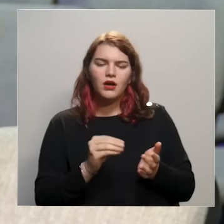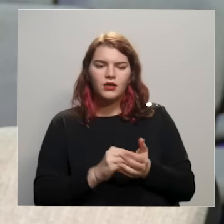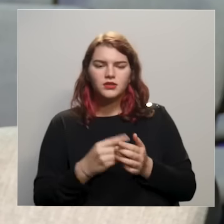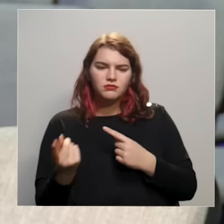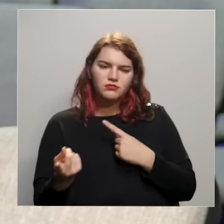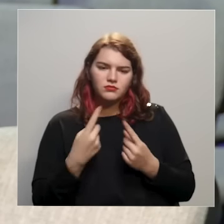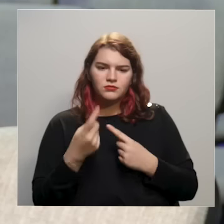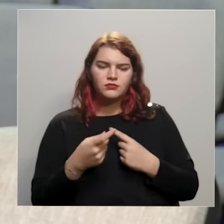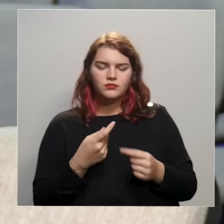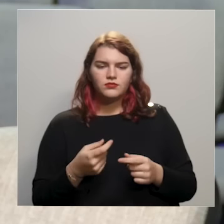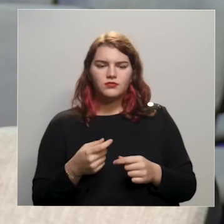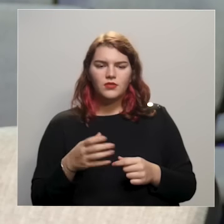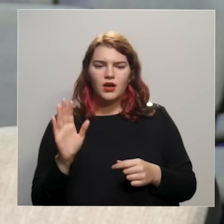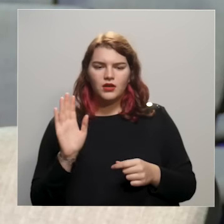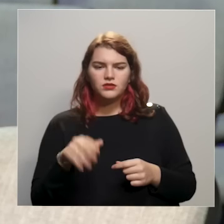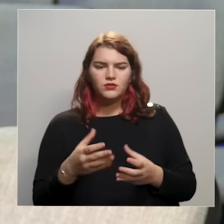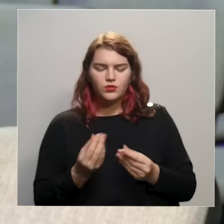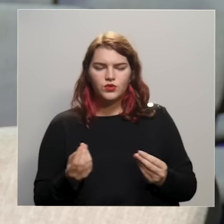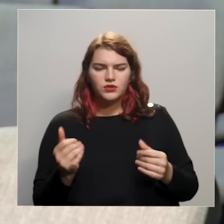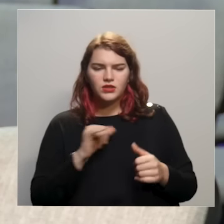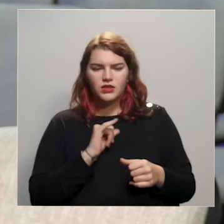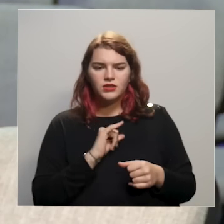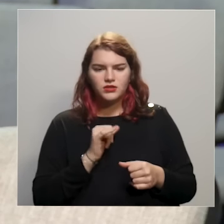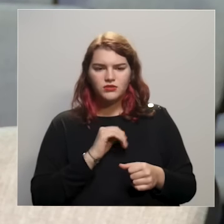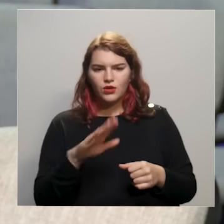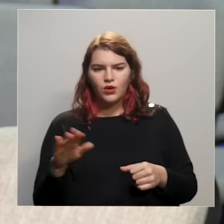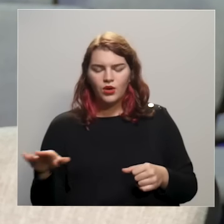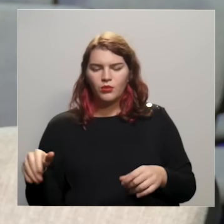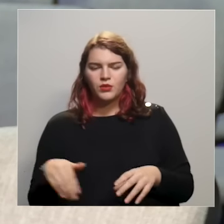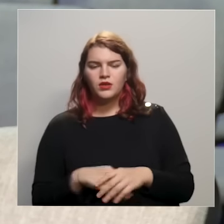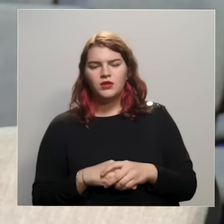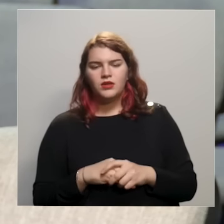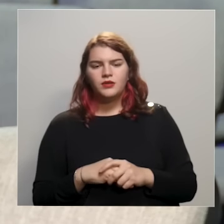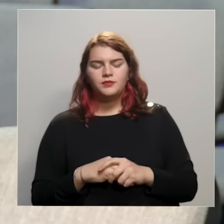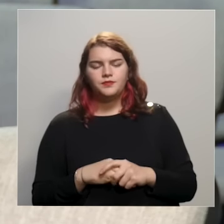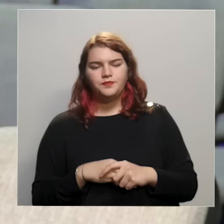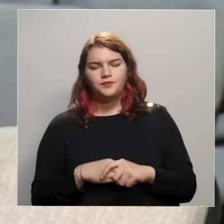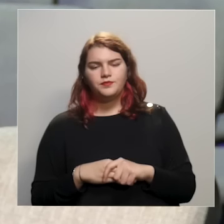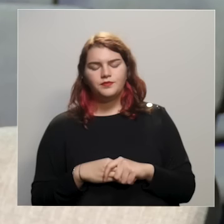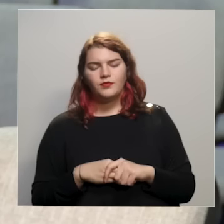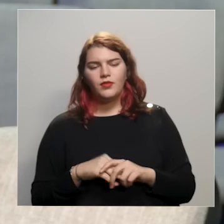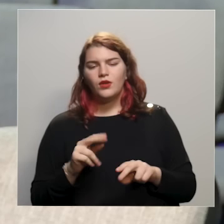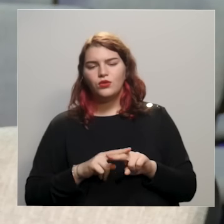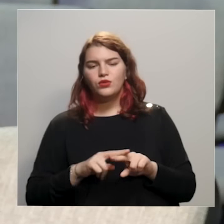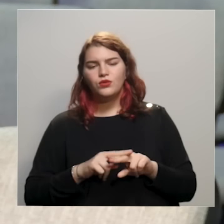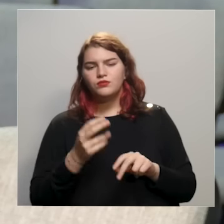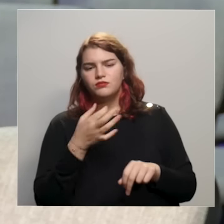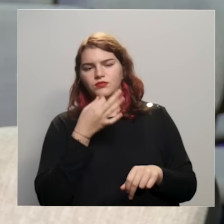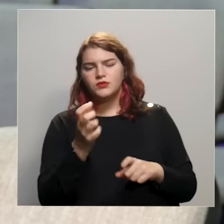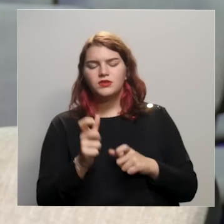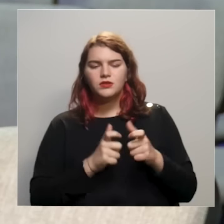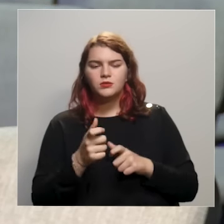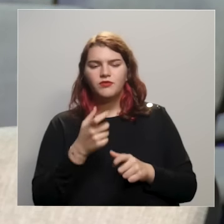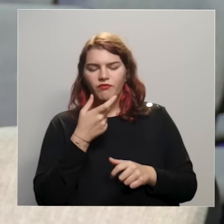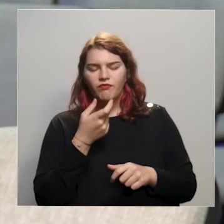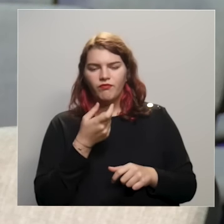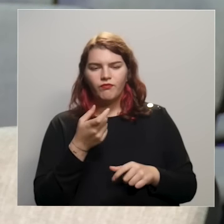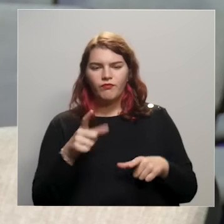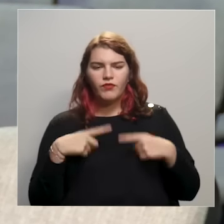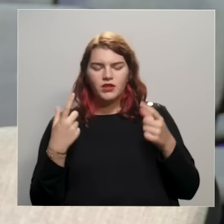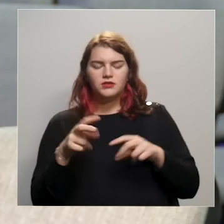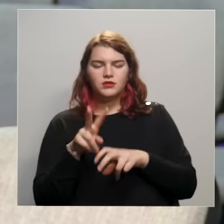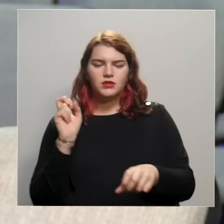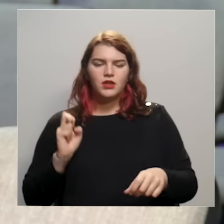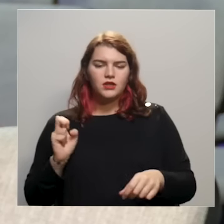Pentru că ați avut și experiențe interesante cu copiii, da, cu da, fetița. Da, da, da. Dar cum descrieți viața dinainte de pocăință cu viața de